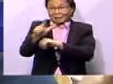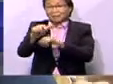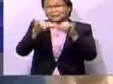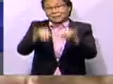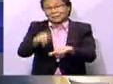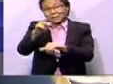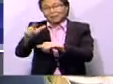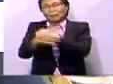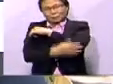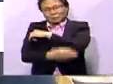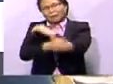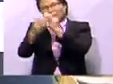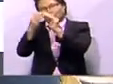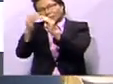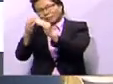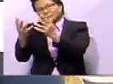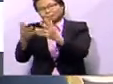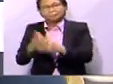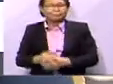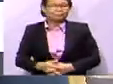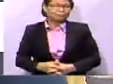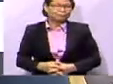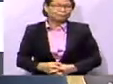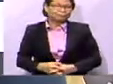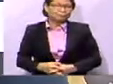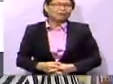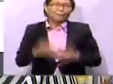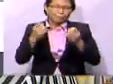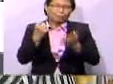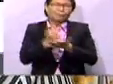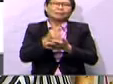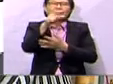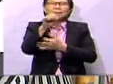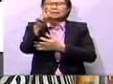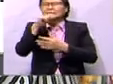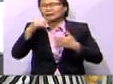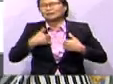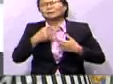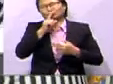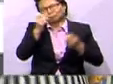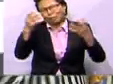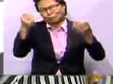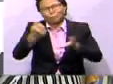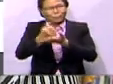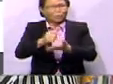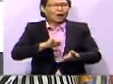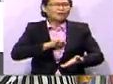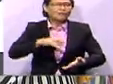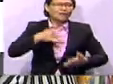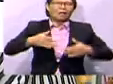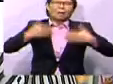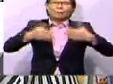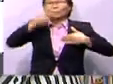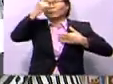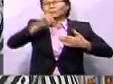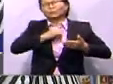walaupun orang kata miskin bandar. Betul-betul memang banyak membantu. I feel happy kalau macam tu sebab saya suka